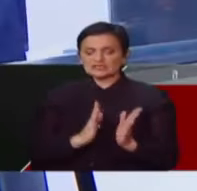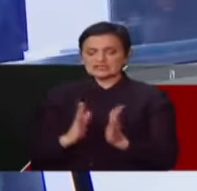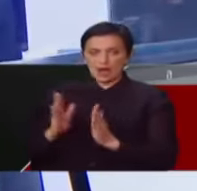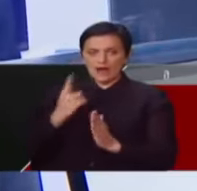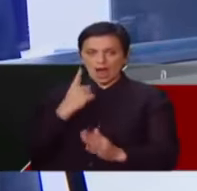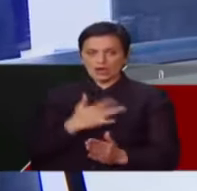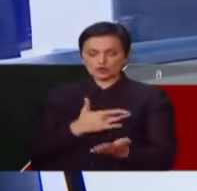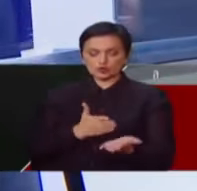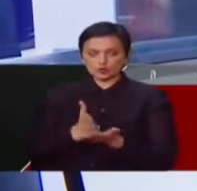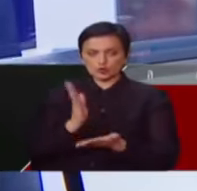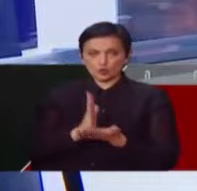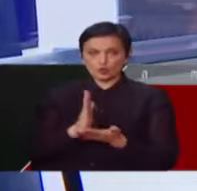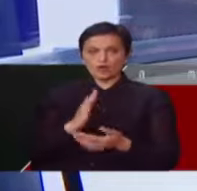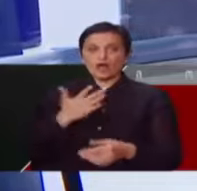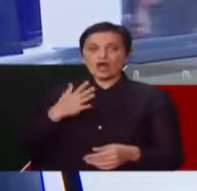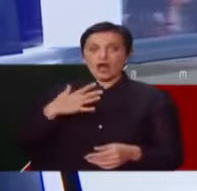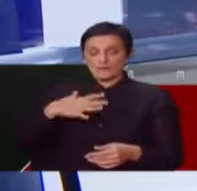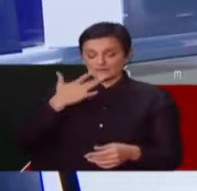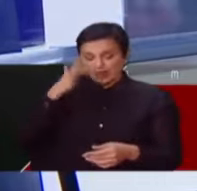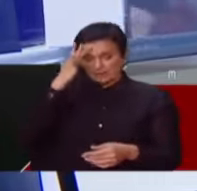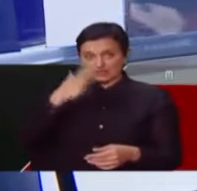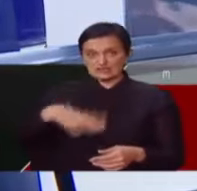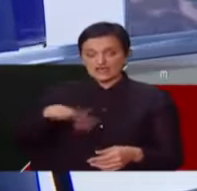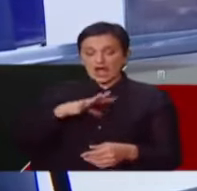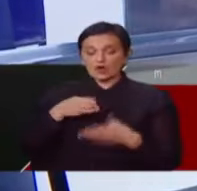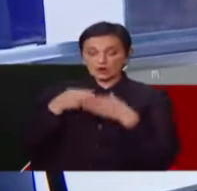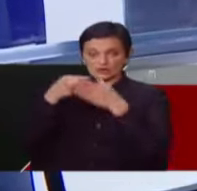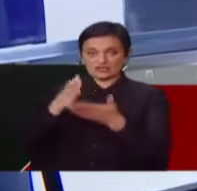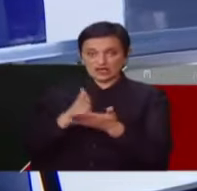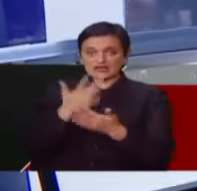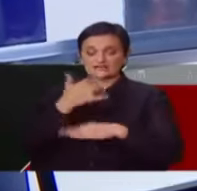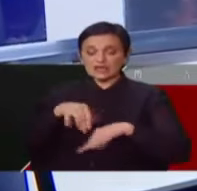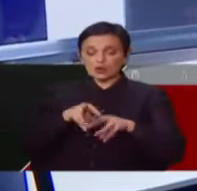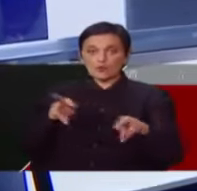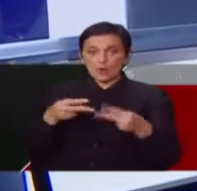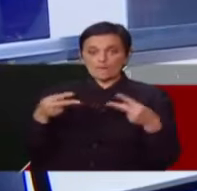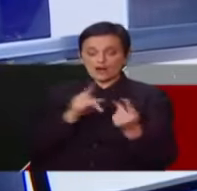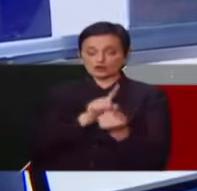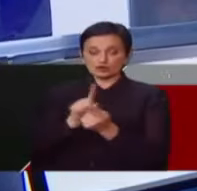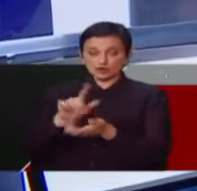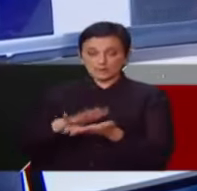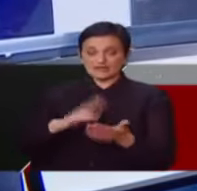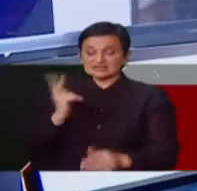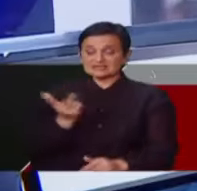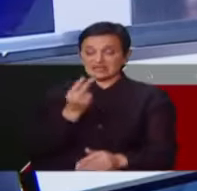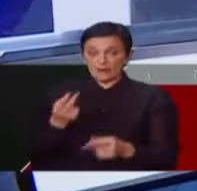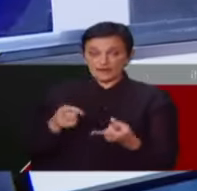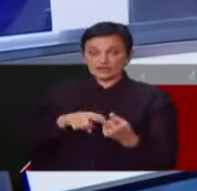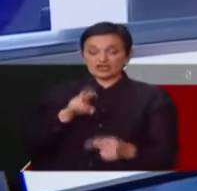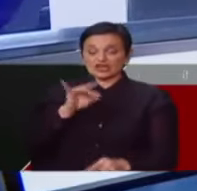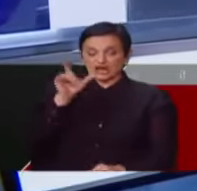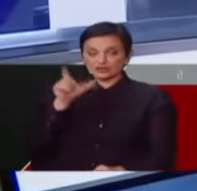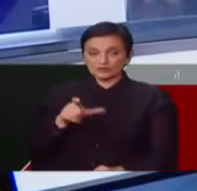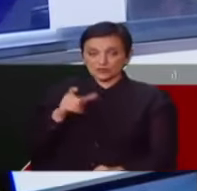სტაბილურობის ერთგული. ამერიკაშია საქართველოს დელეგაციაც. საგარეო საქმეთა მინისტრი პარტნიორებთან აგრძელებს შეხვედრებს. სამიტის ფარგლებში ილია დარჩიაშვილი